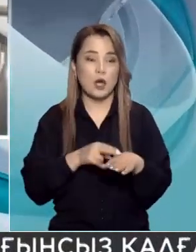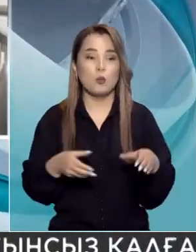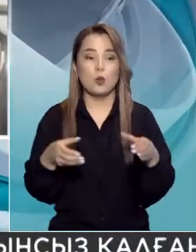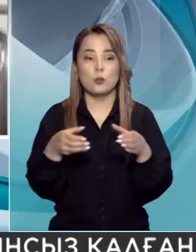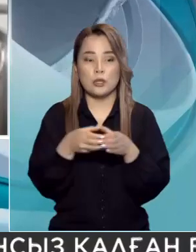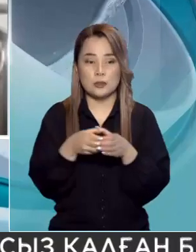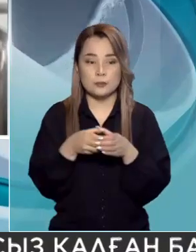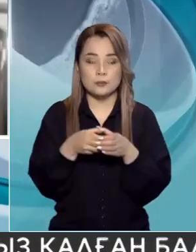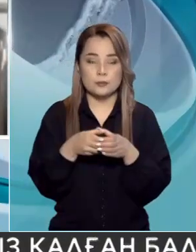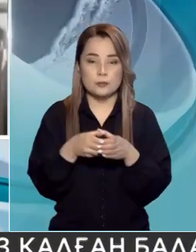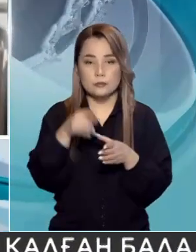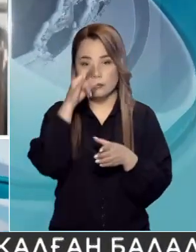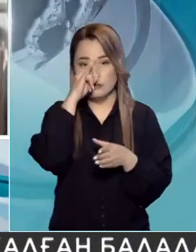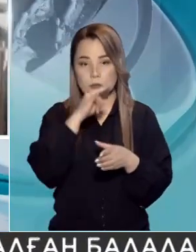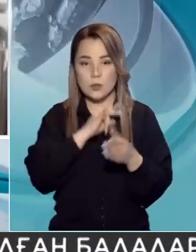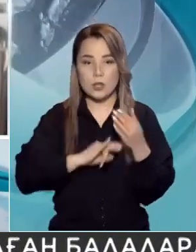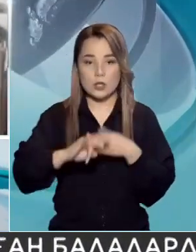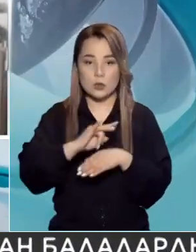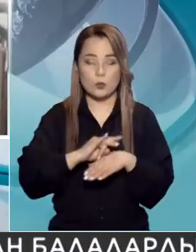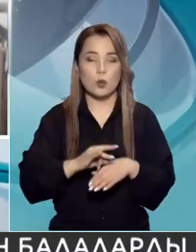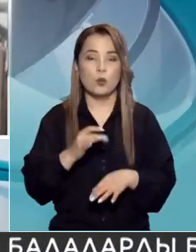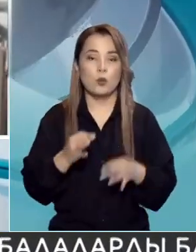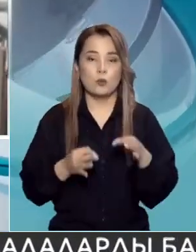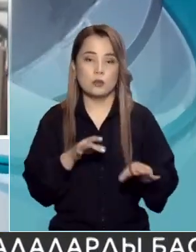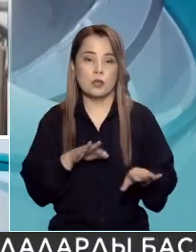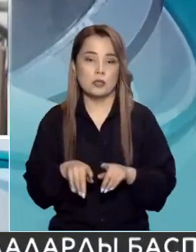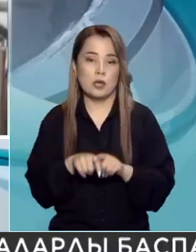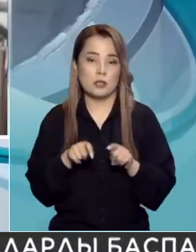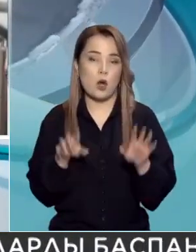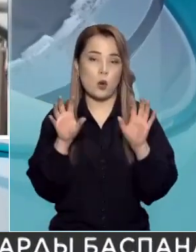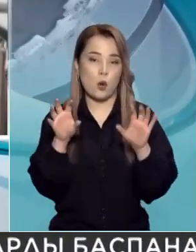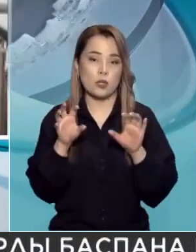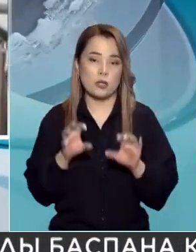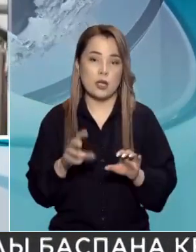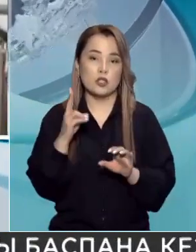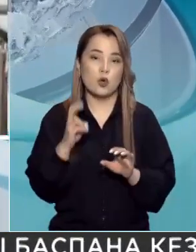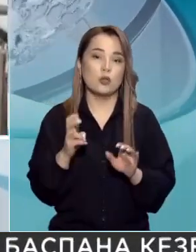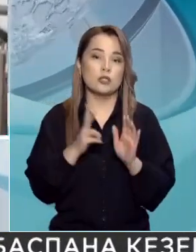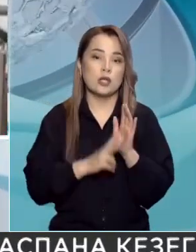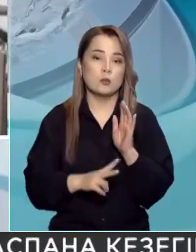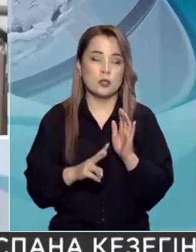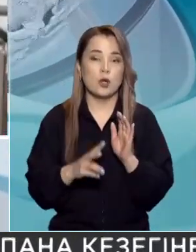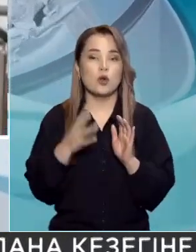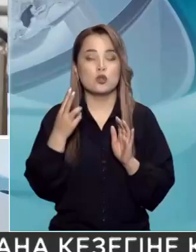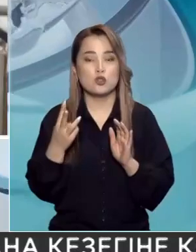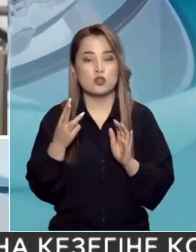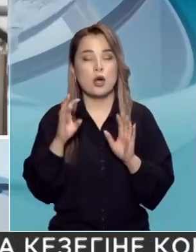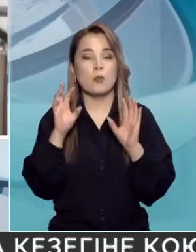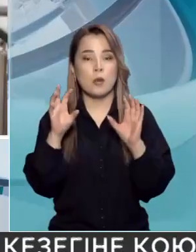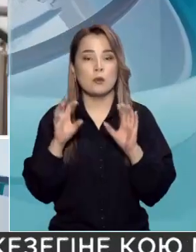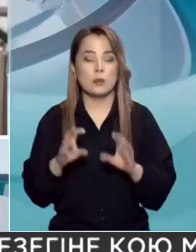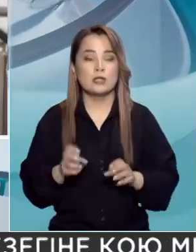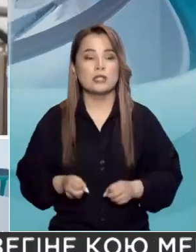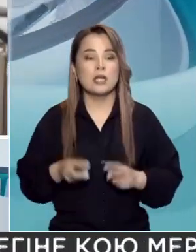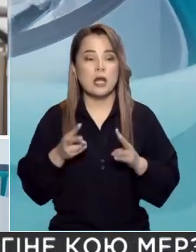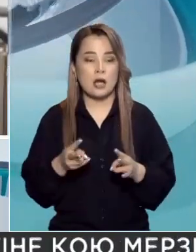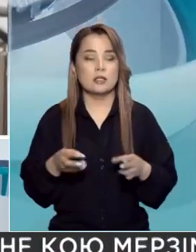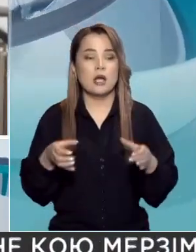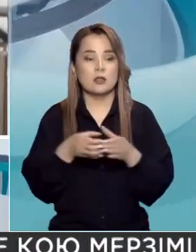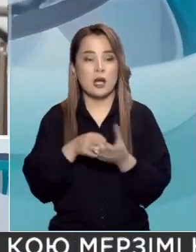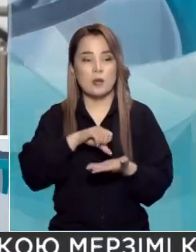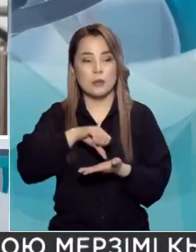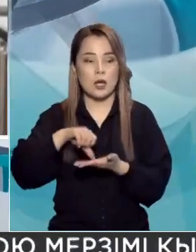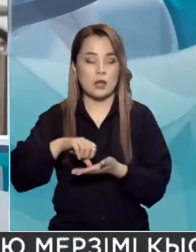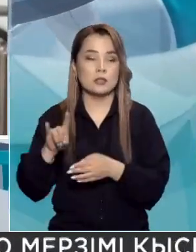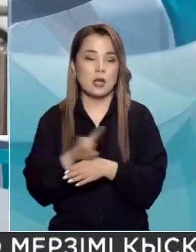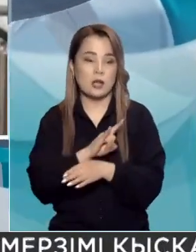бөлімінде Қазақстан Республикасы қылмыстық кодексінің 273-ші бабы, яғни терроризм актісі туралы көрінеу